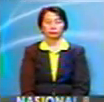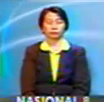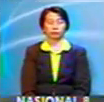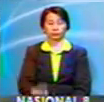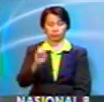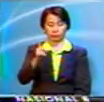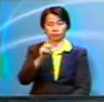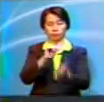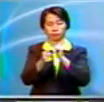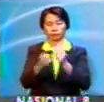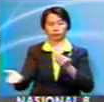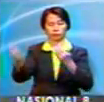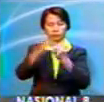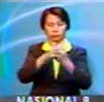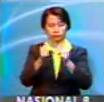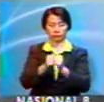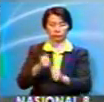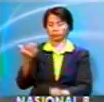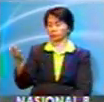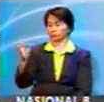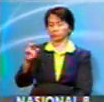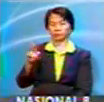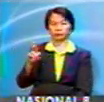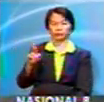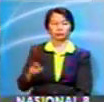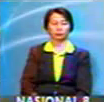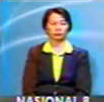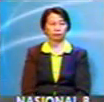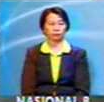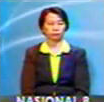Baik, sukan-sukan kita kembali bersama Ivan Toh dan juga Shiken. Silakan.